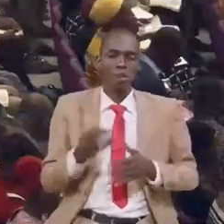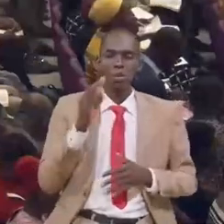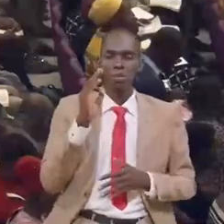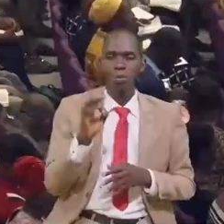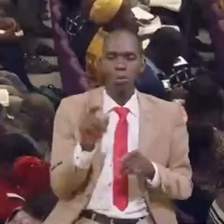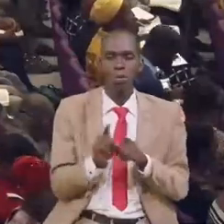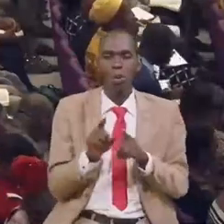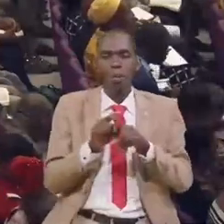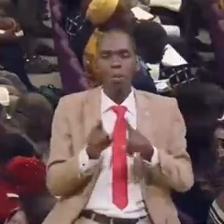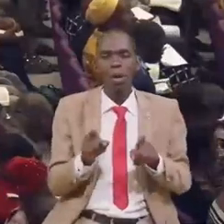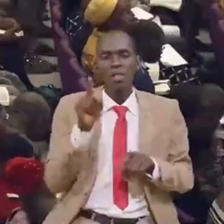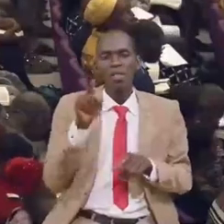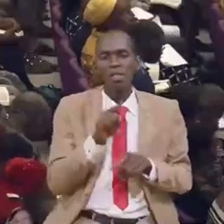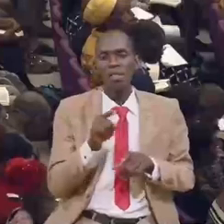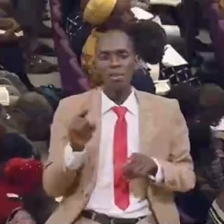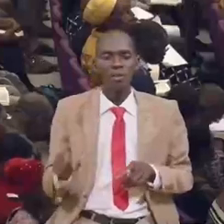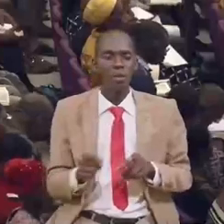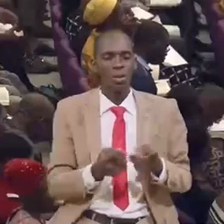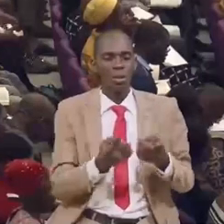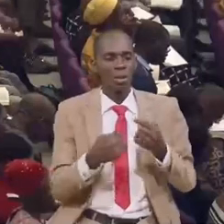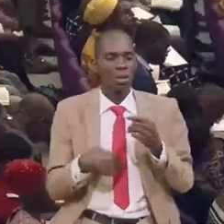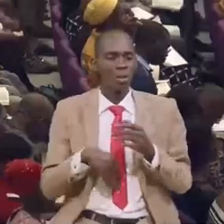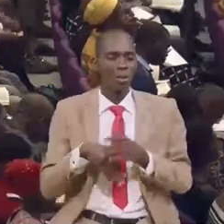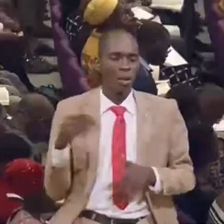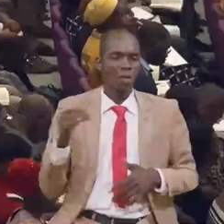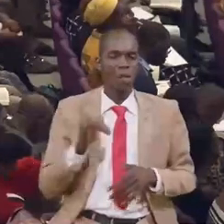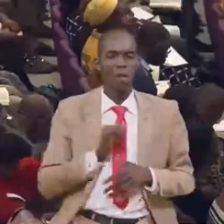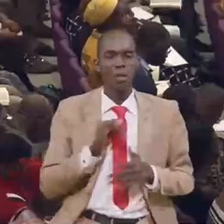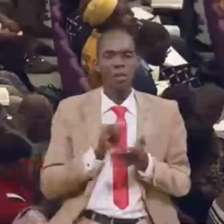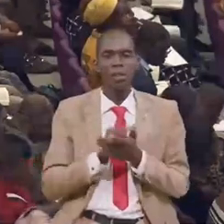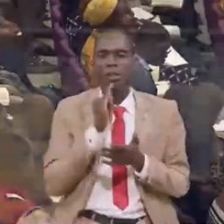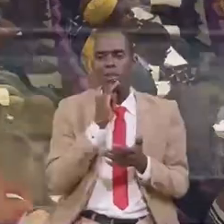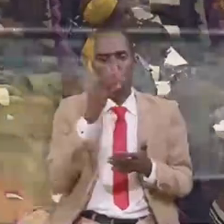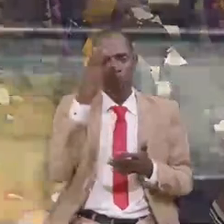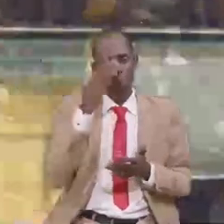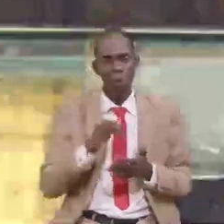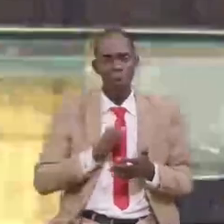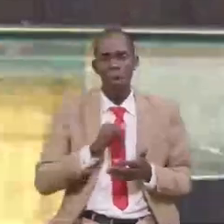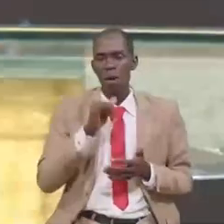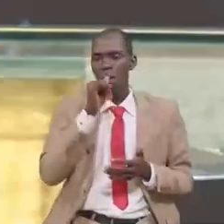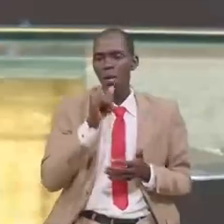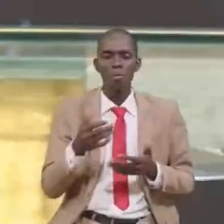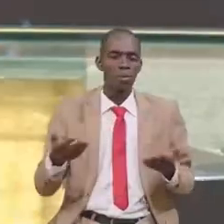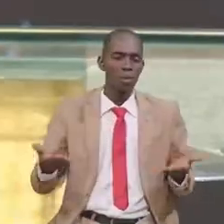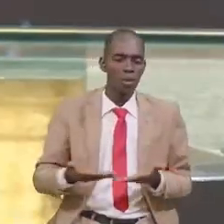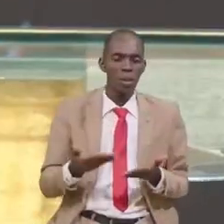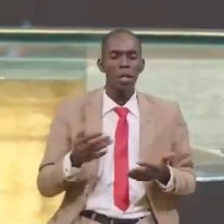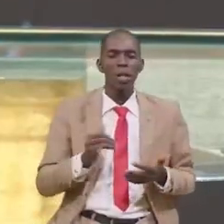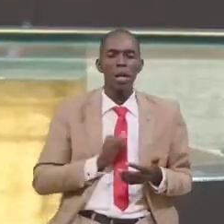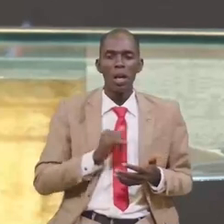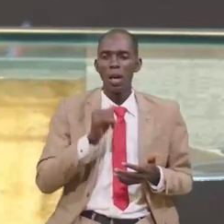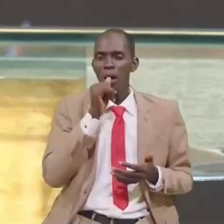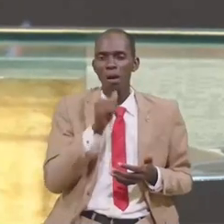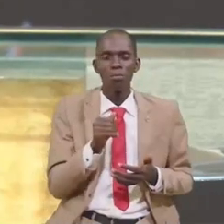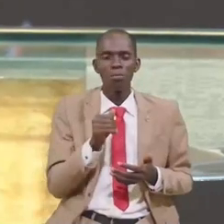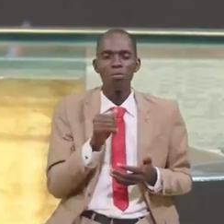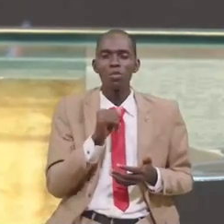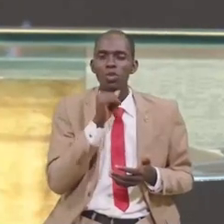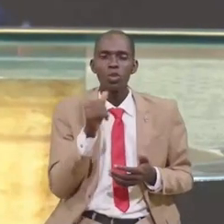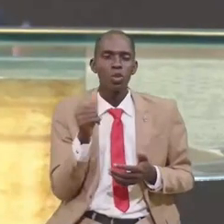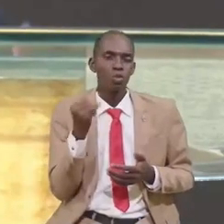pour cela que je suis sorti. C'est pourquoi je suis venu ici. Je ne dois pas être stagnant, je